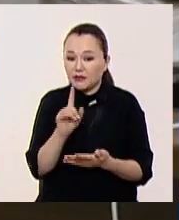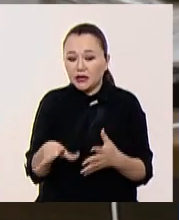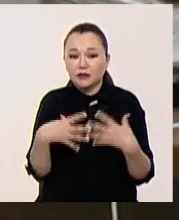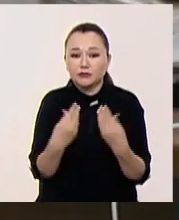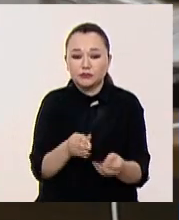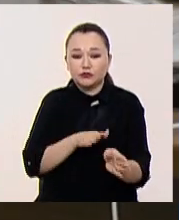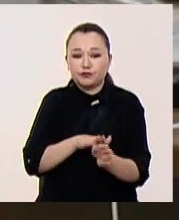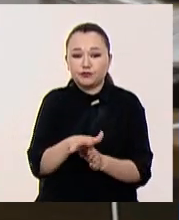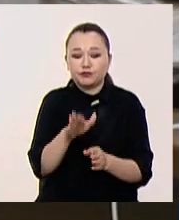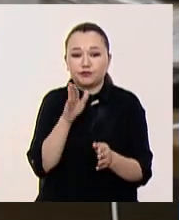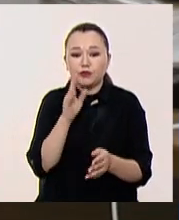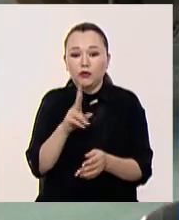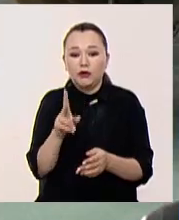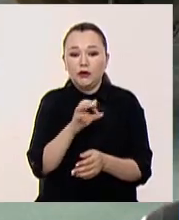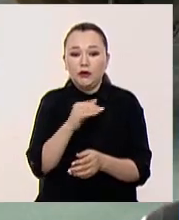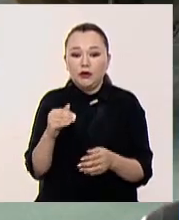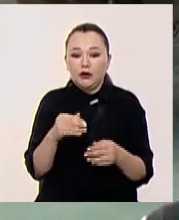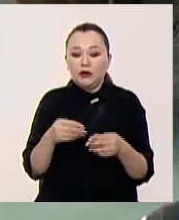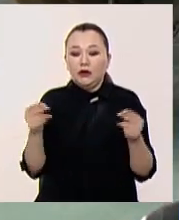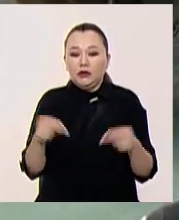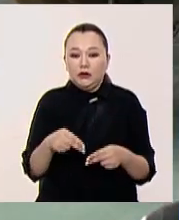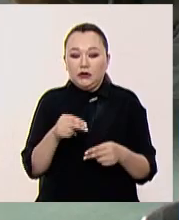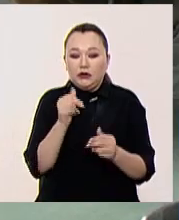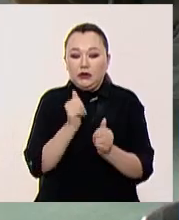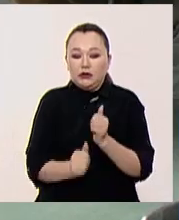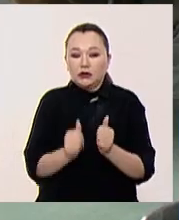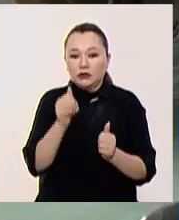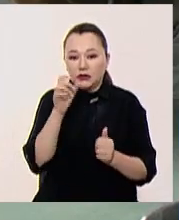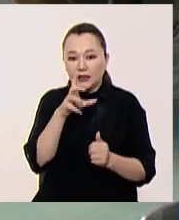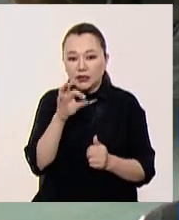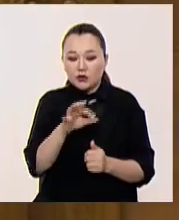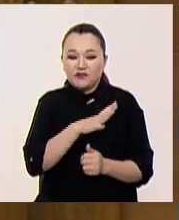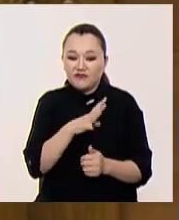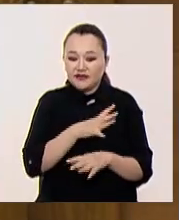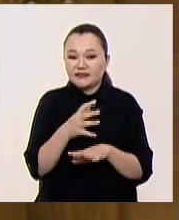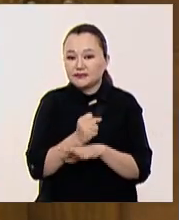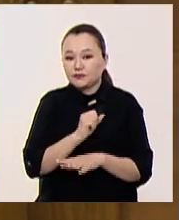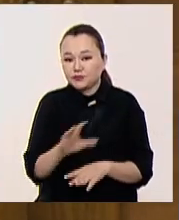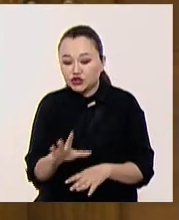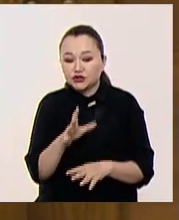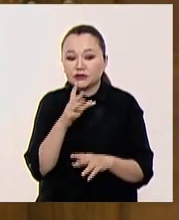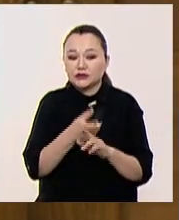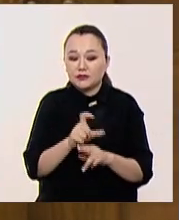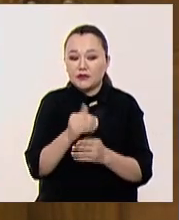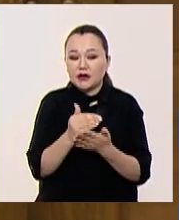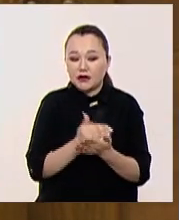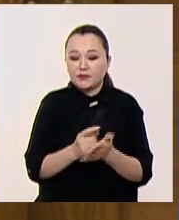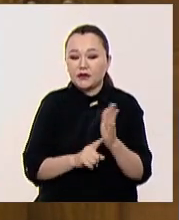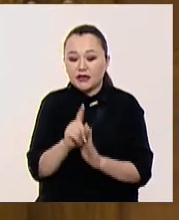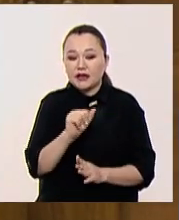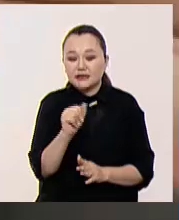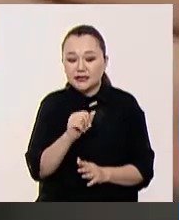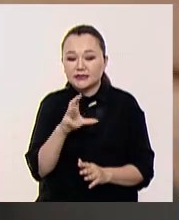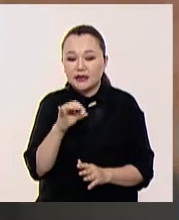семью, по крайней мере, состоящую в официальном браке. Правда, не каждая процедура ЭКО бывает успешной. С запуском программы «Ансхаган Саби»,